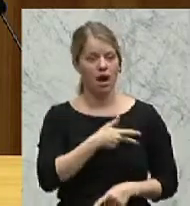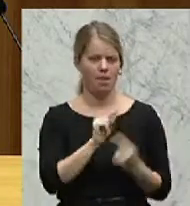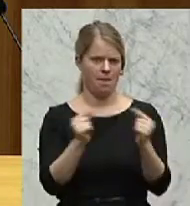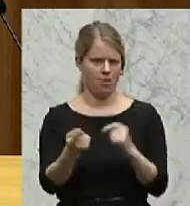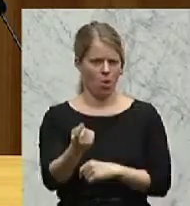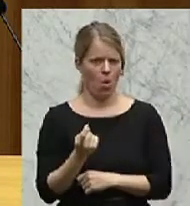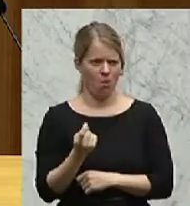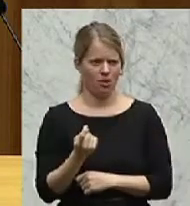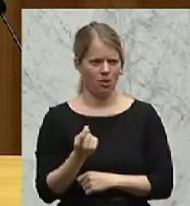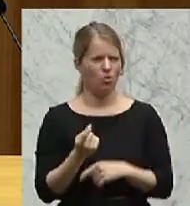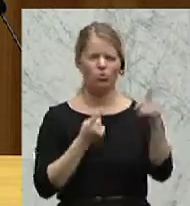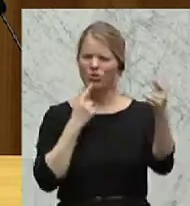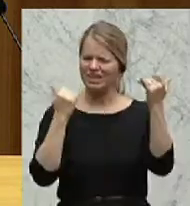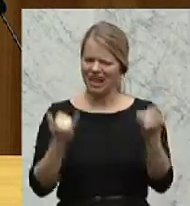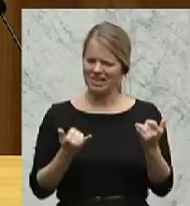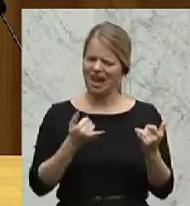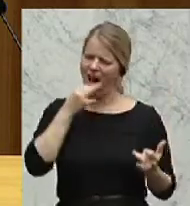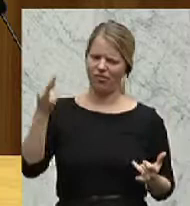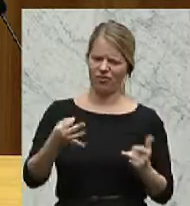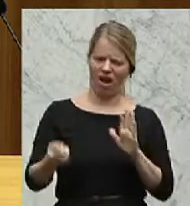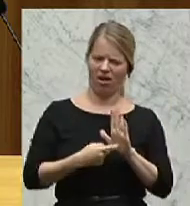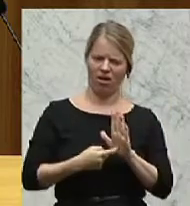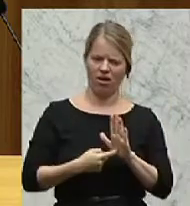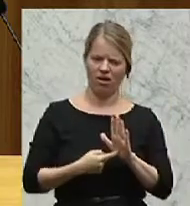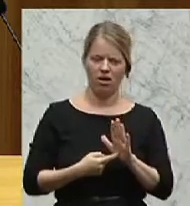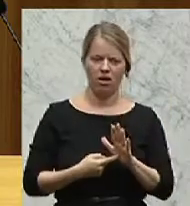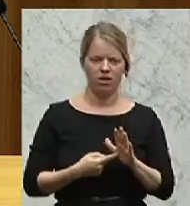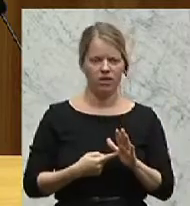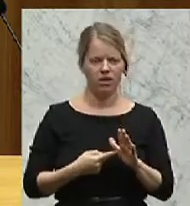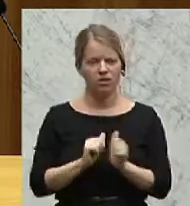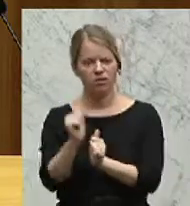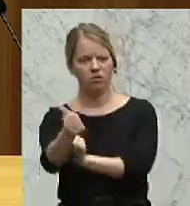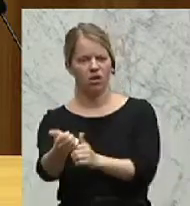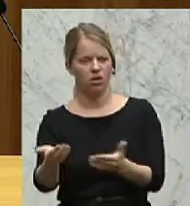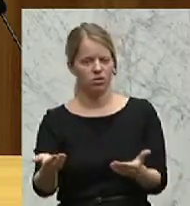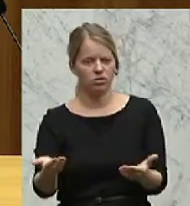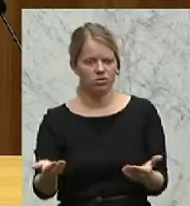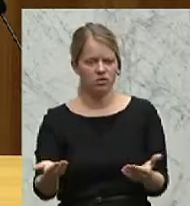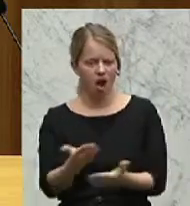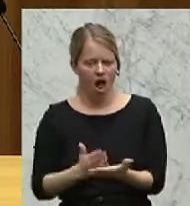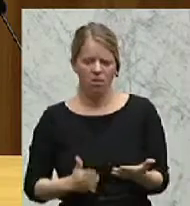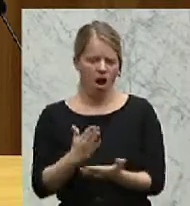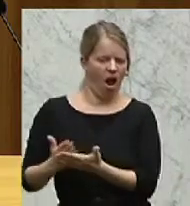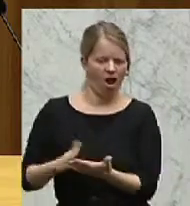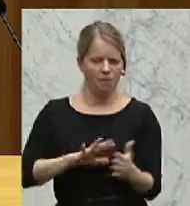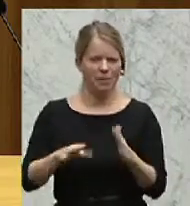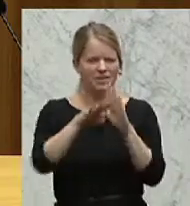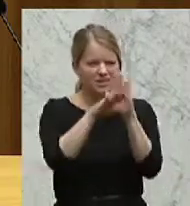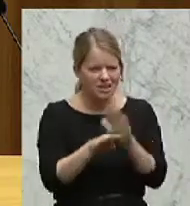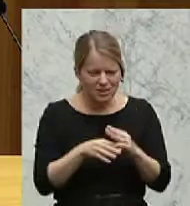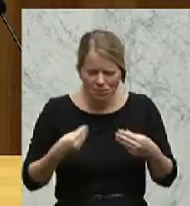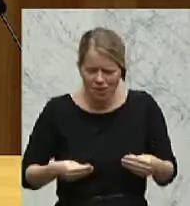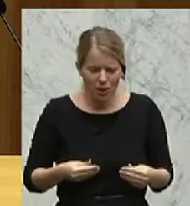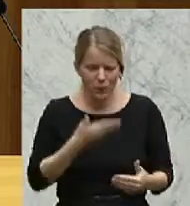Sie stellen eine Anfrage, die in Wahrheit diesen Debatten vorgreifen könnte. Alles aber nur halb, weil wir die Gesetzesmaterien, die zu beschließen sind, ja gar